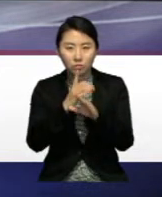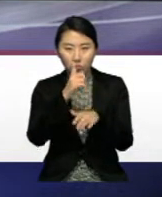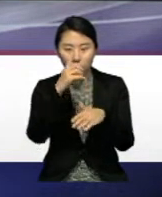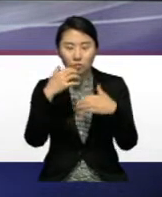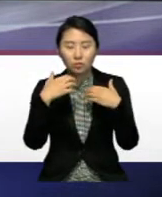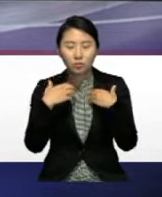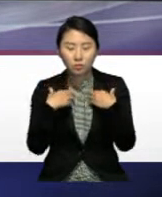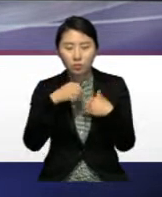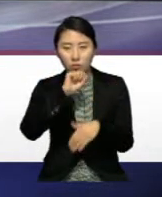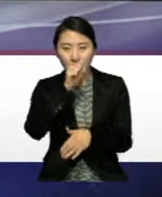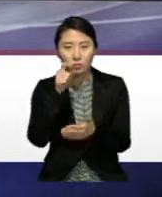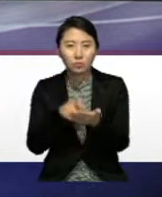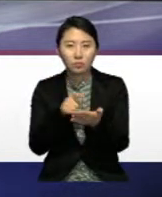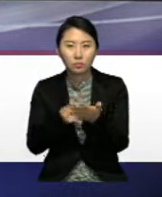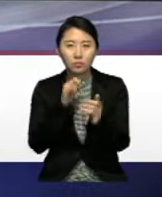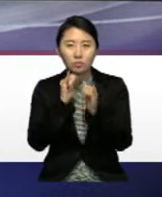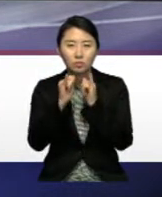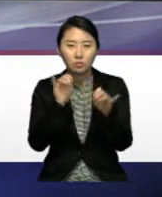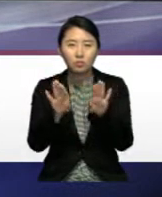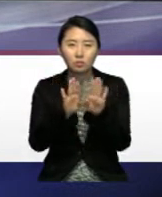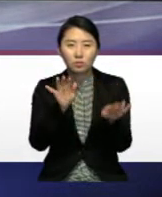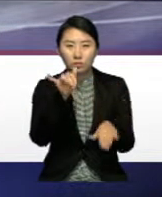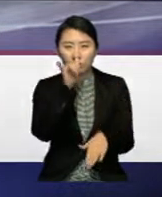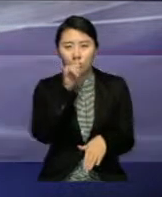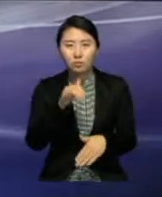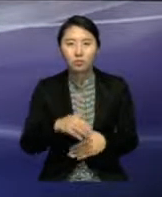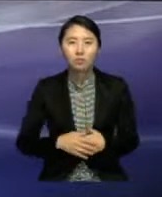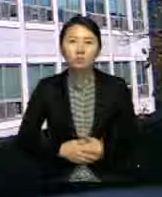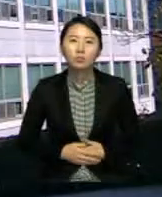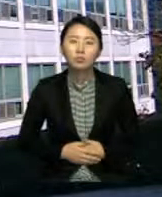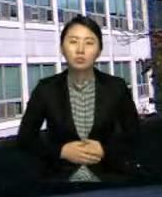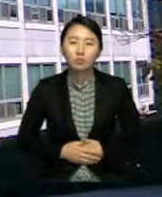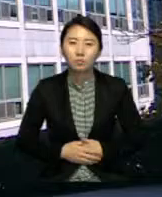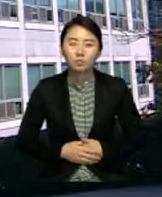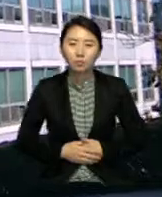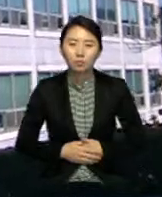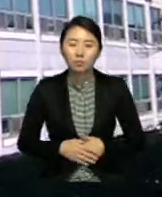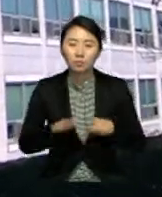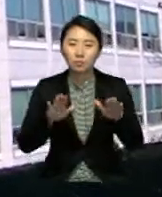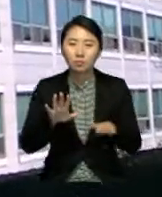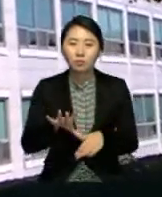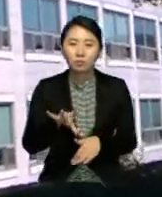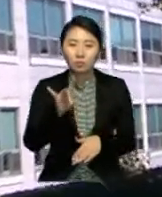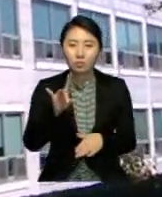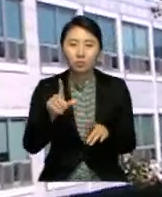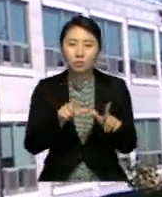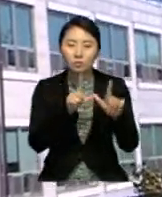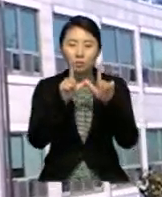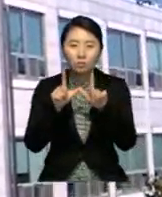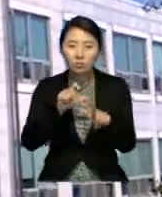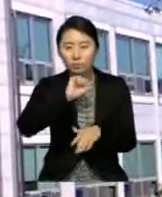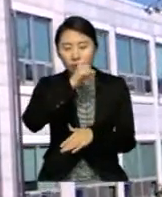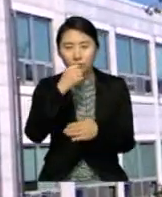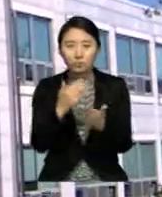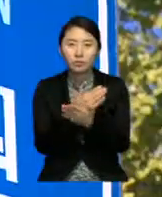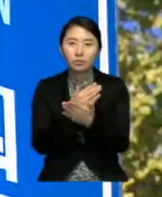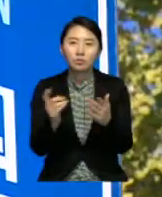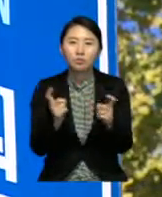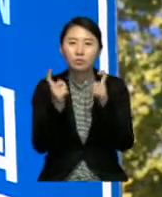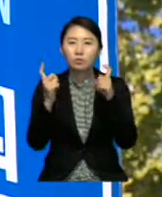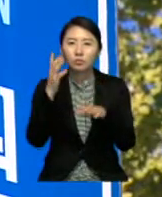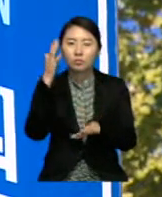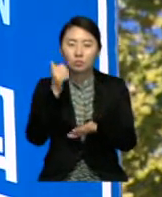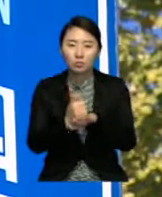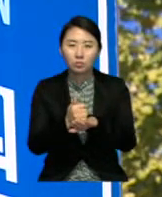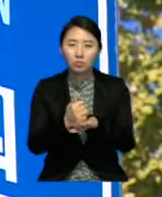촉구하는 기자회견을 열었습니다 김 국회 기잡니다 올해 초 누리과정 예산 편성 공방 끝에